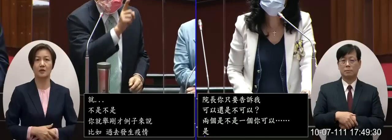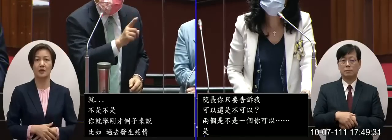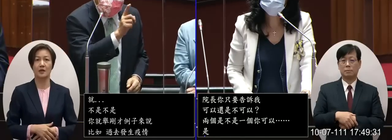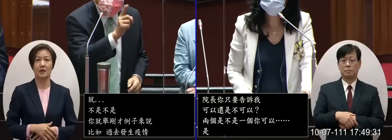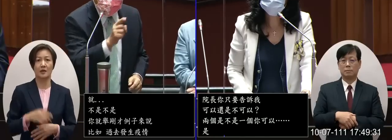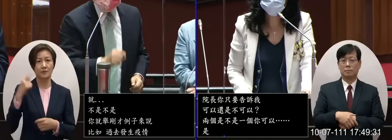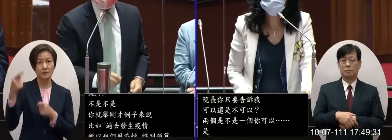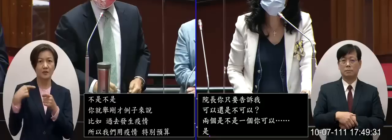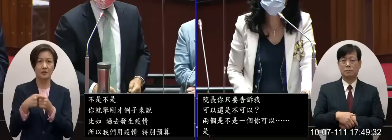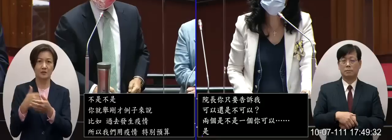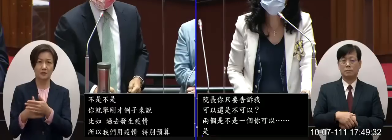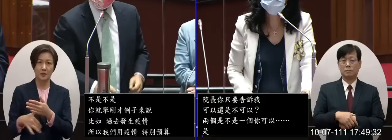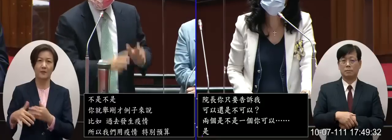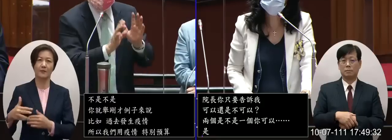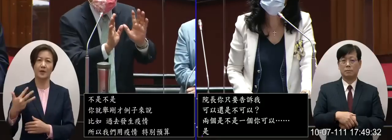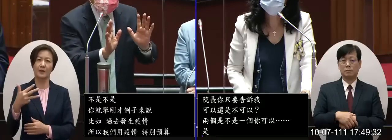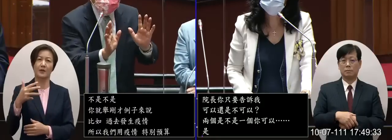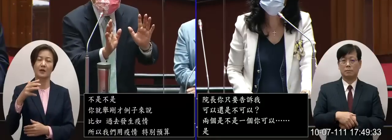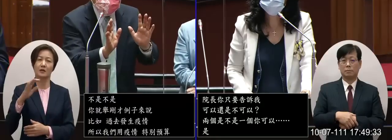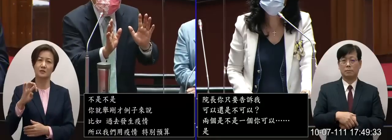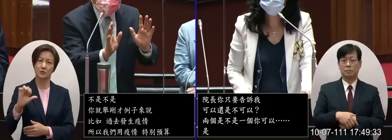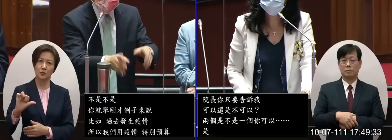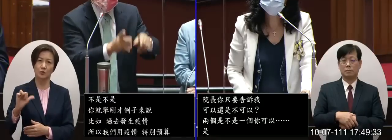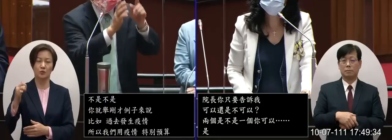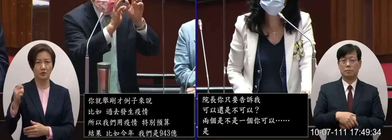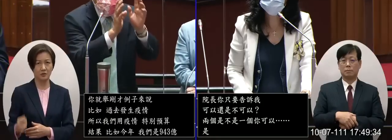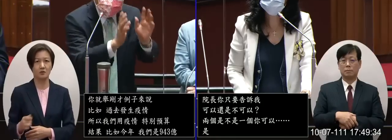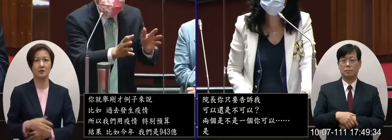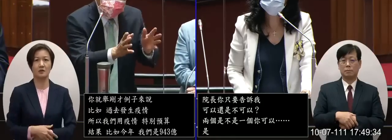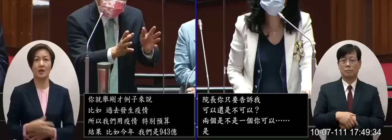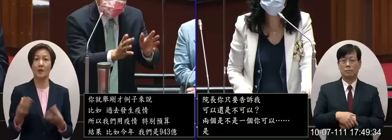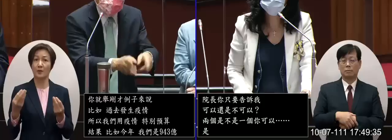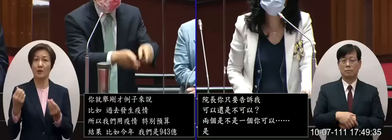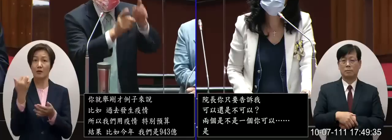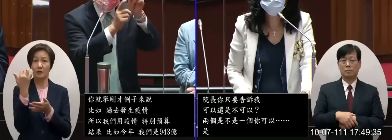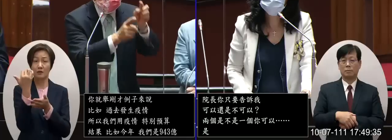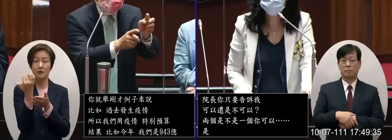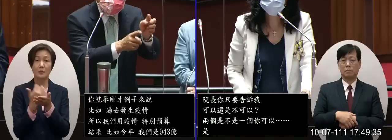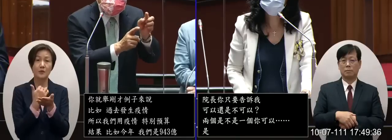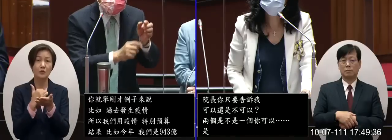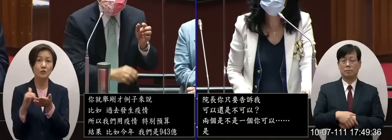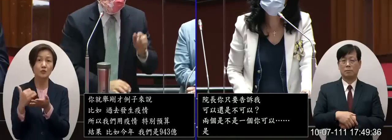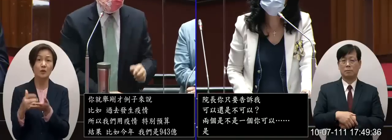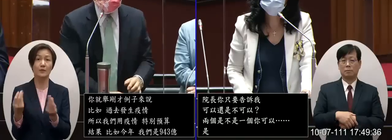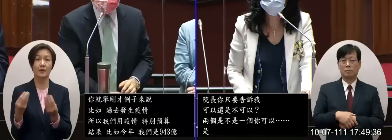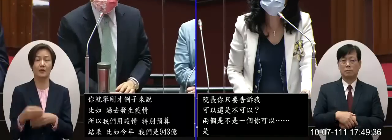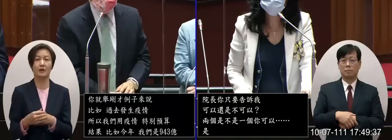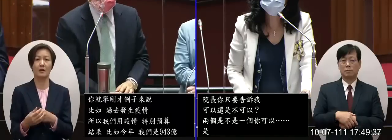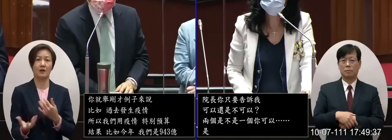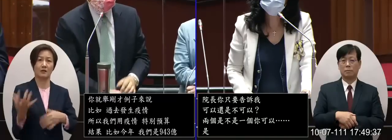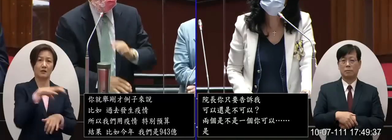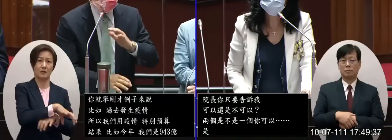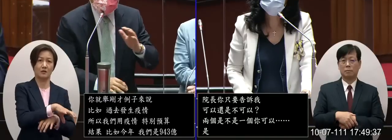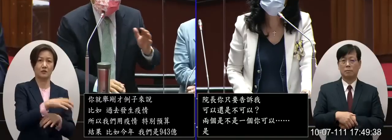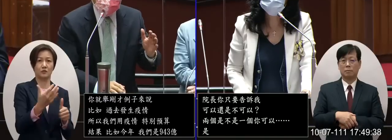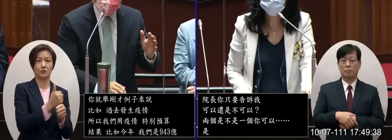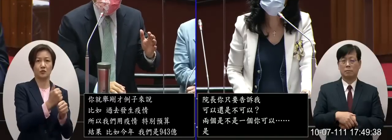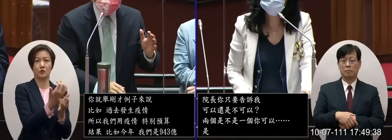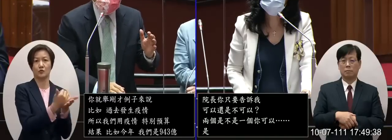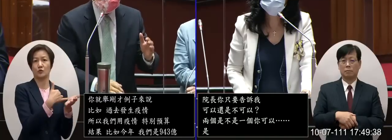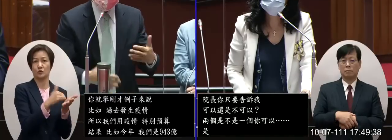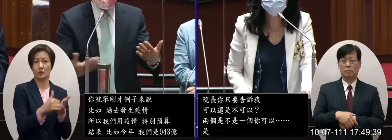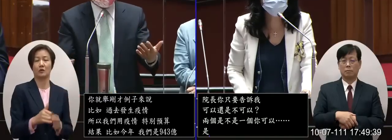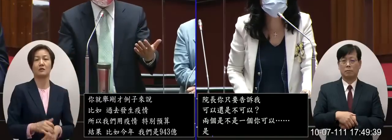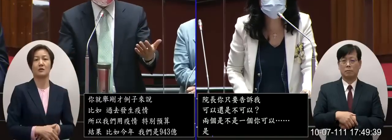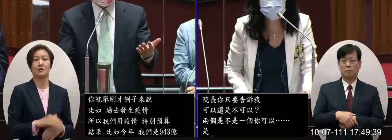100亿，845亿，没有特别预算啊，我们没有特别条例了，我们编在总预算里面嘛，常态